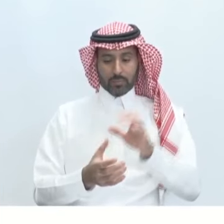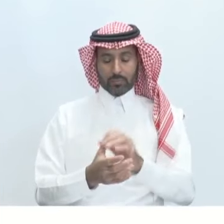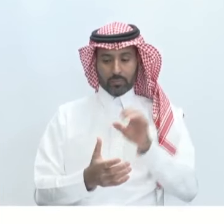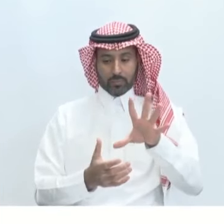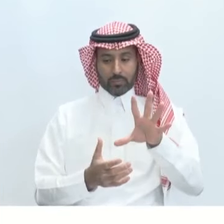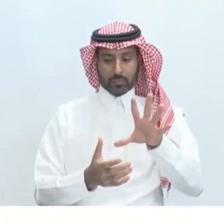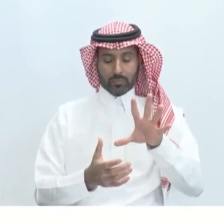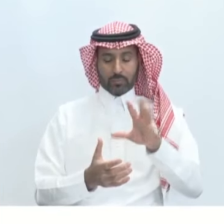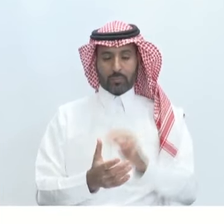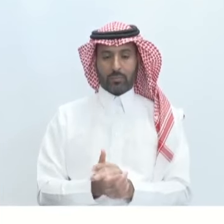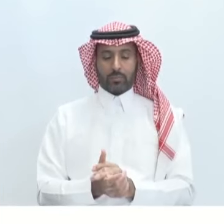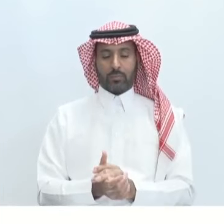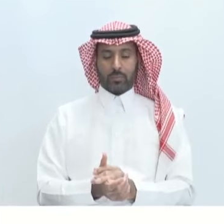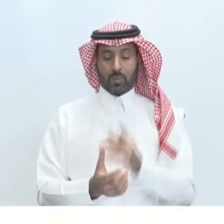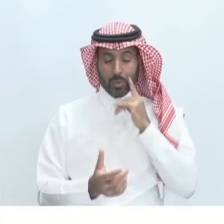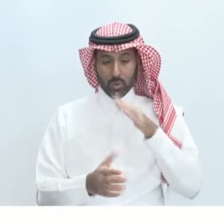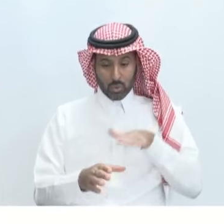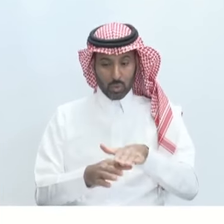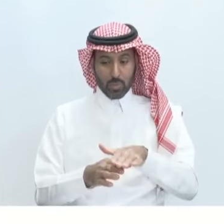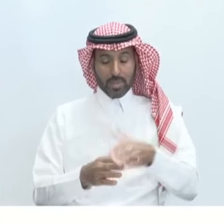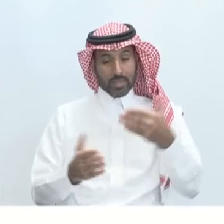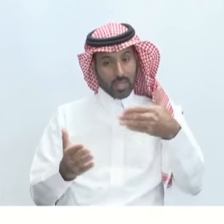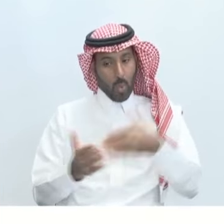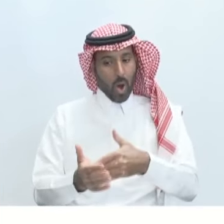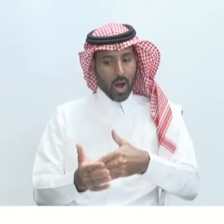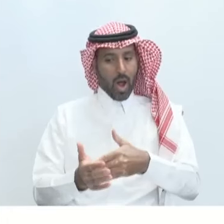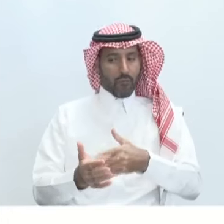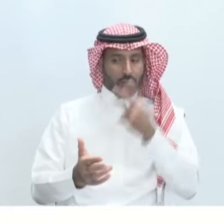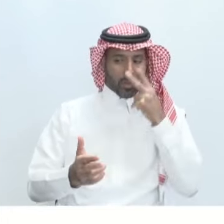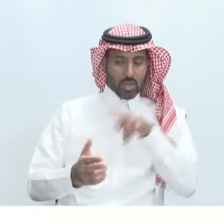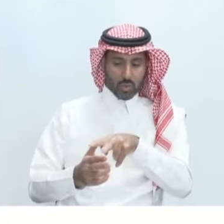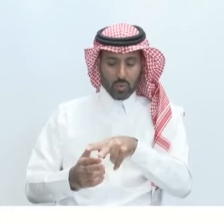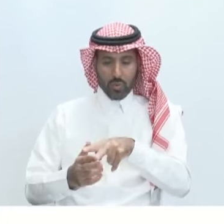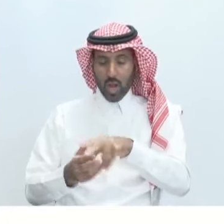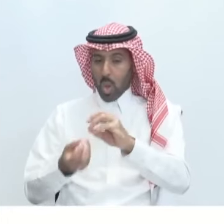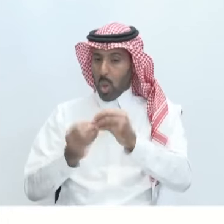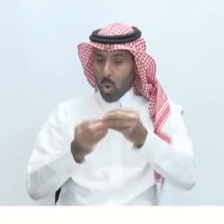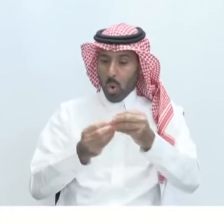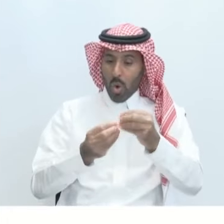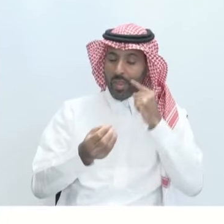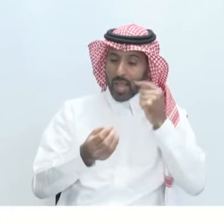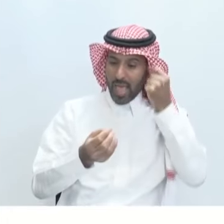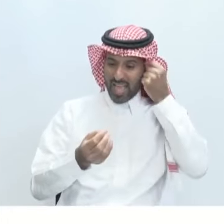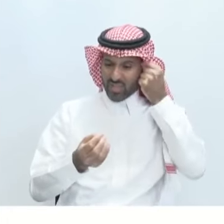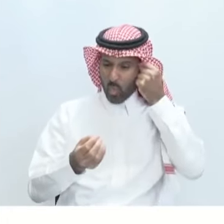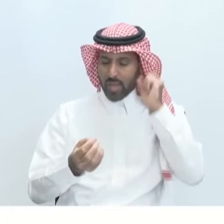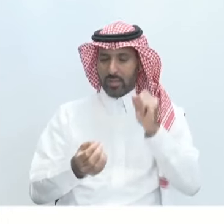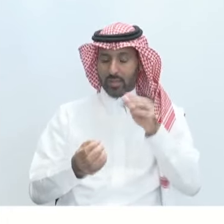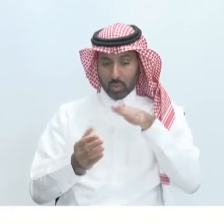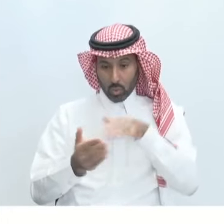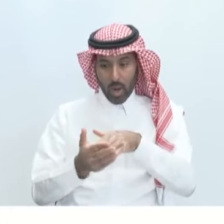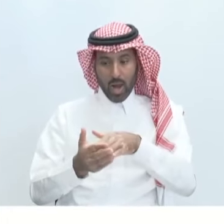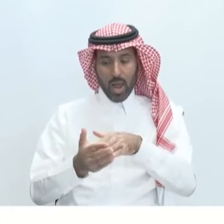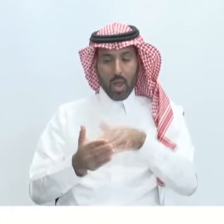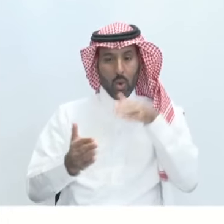الاحمر ثم نريد الروبوت ان يتوقف عند اكتشافه لللون الاسود اذا في